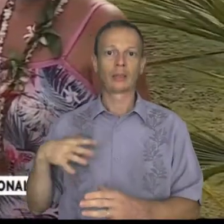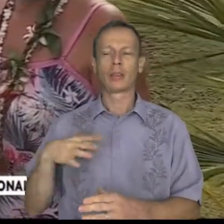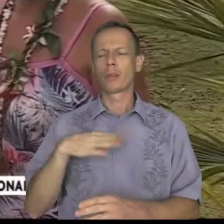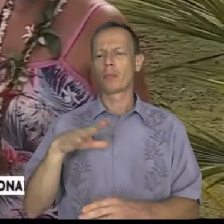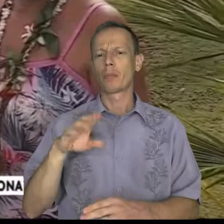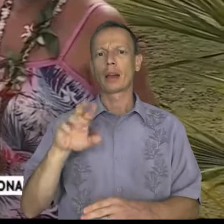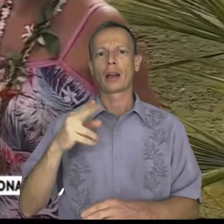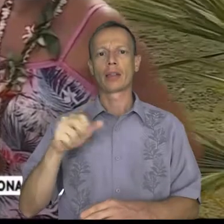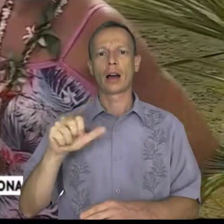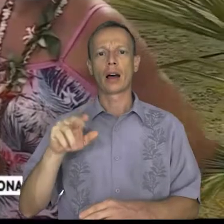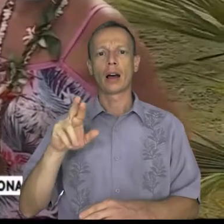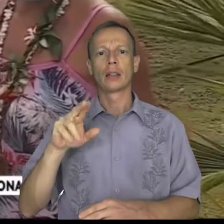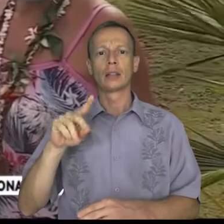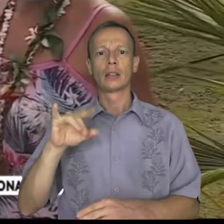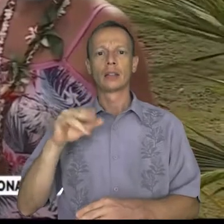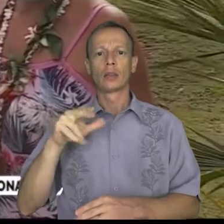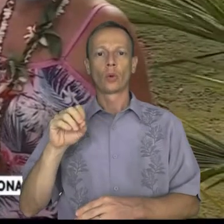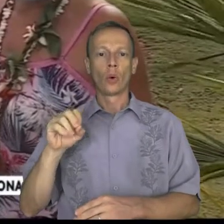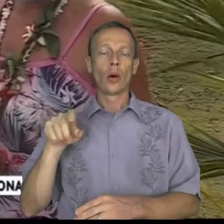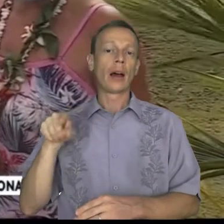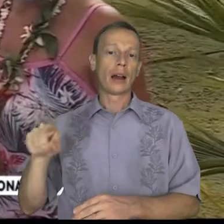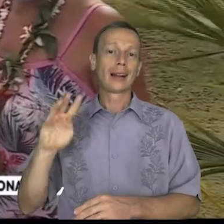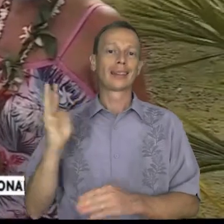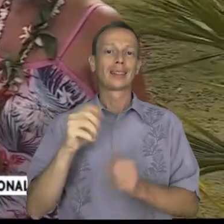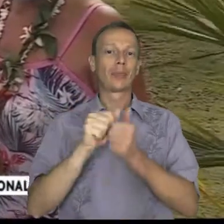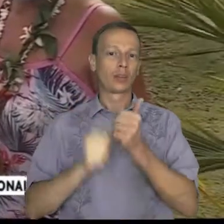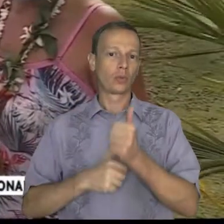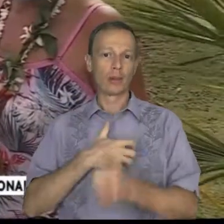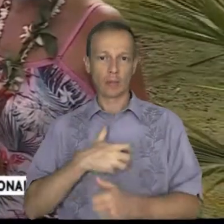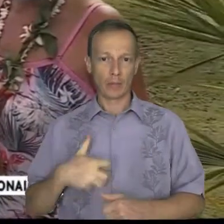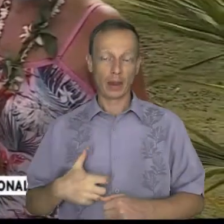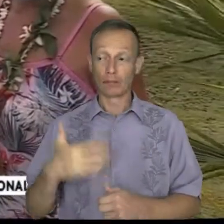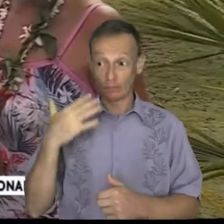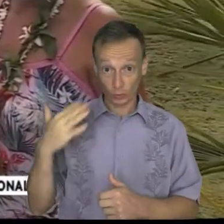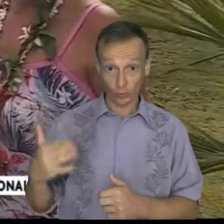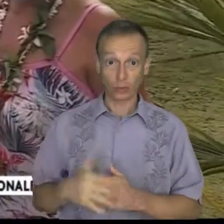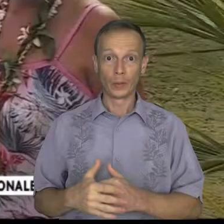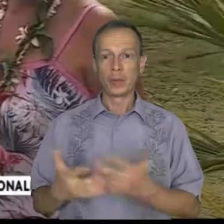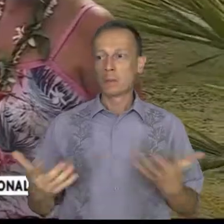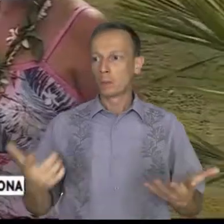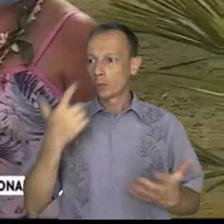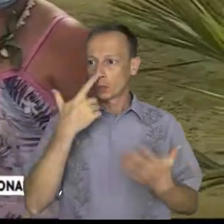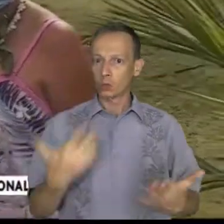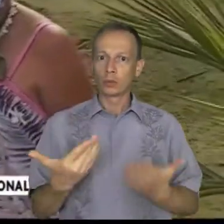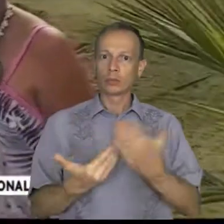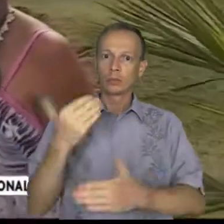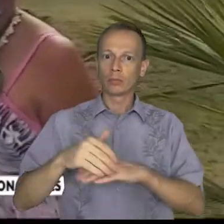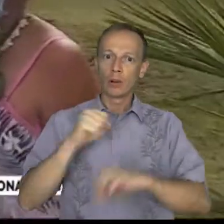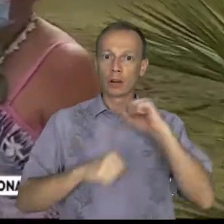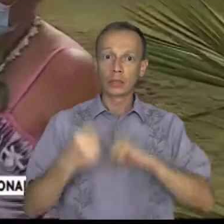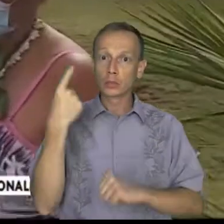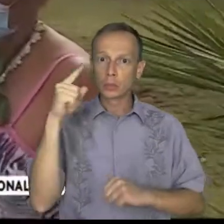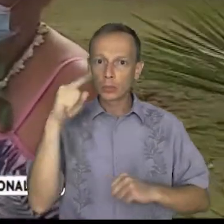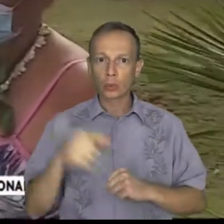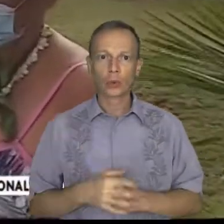nous une élue femme, Namoyata Bernardino, quatrième adjoint au maire de Tevayuta. Namoyata,